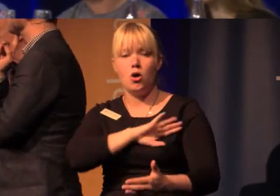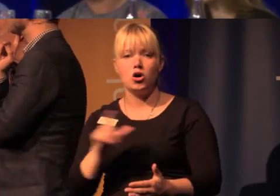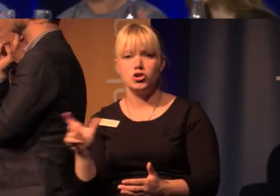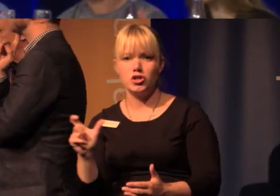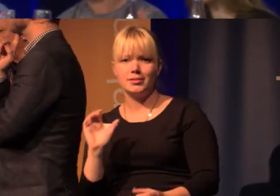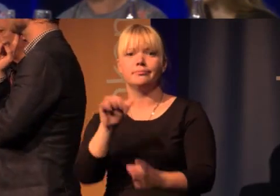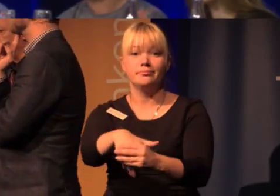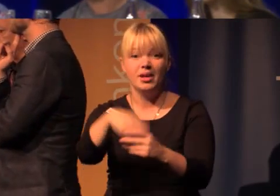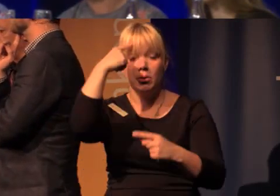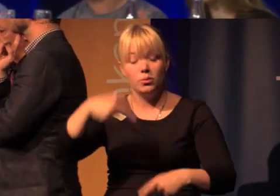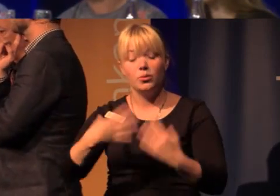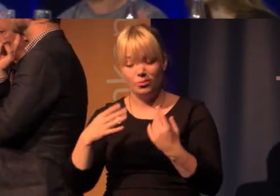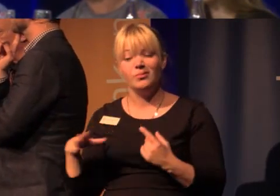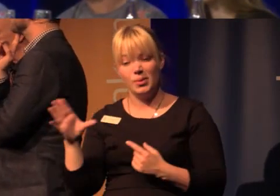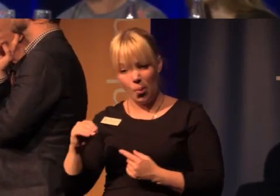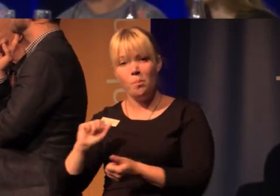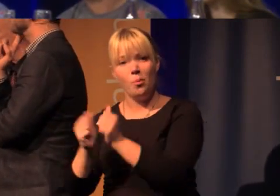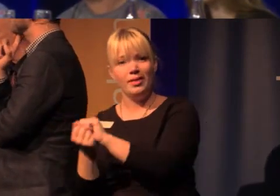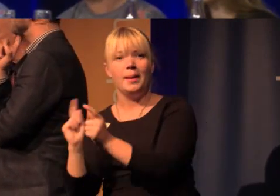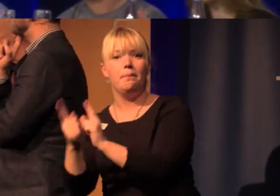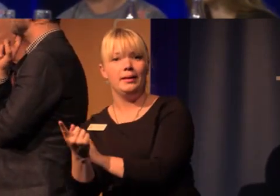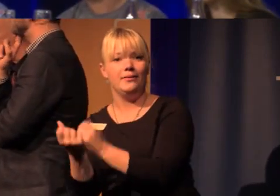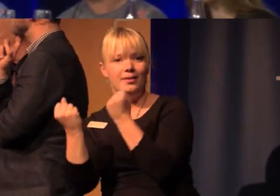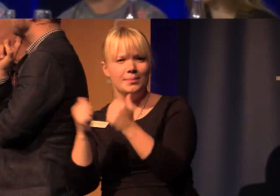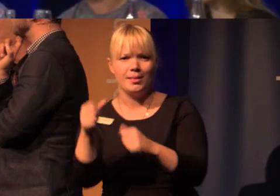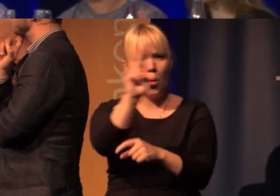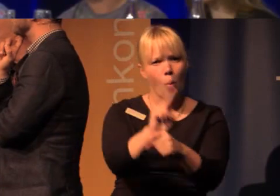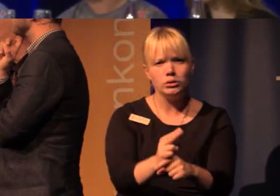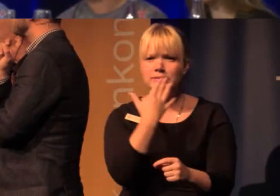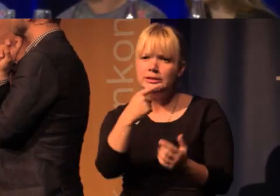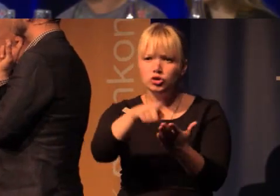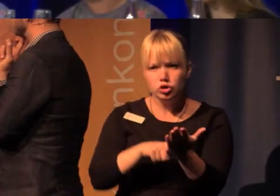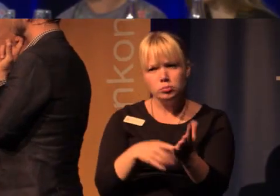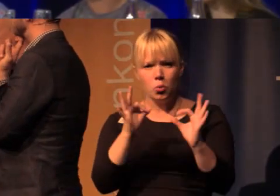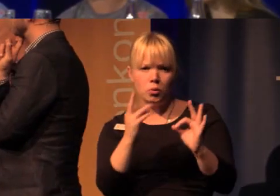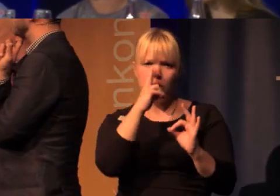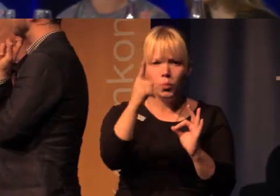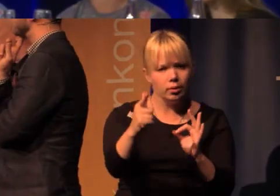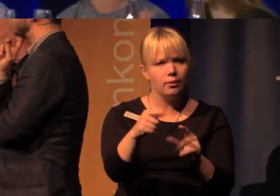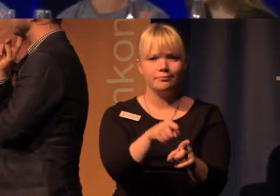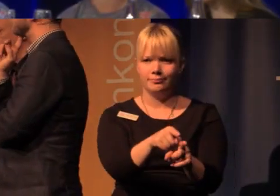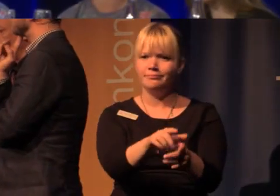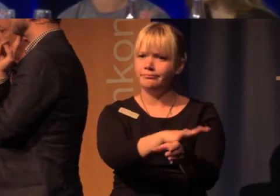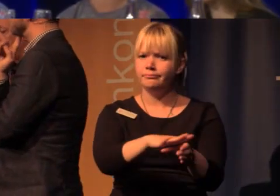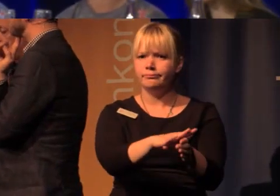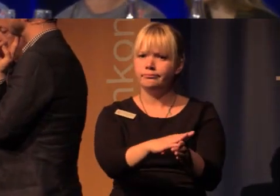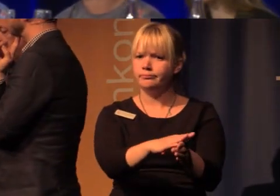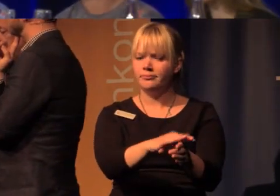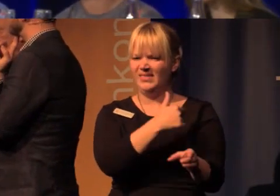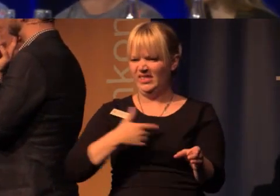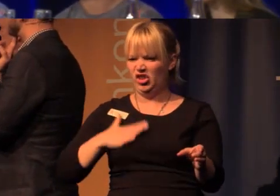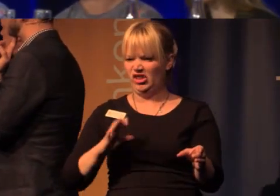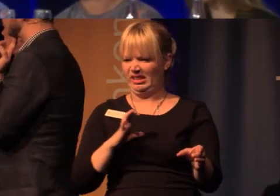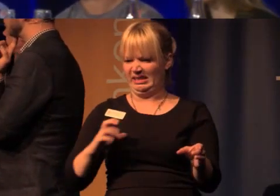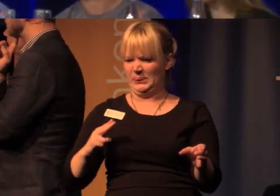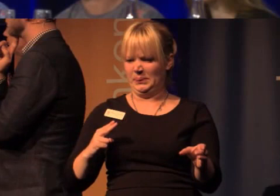har politiken en viktig roll när det gäller kulturpolitik. Men själva konsten, vilken konst som ska utföras och hur den ska se ut, där tycker inte vi i